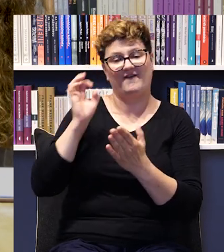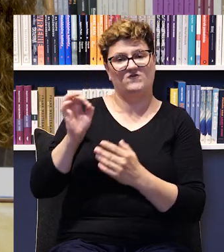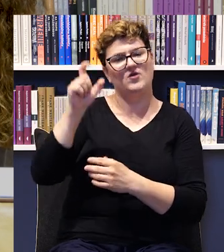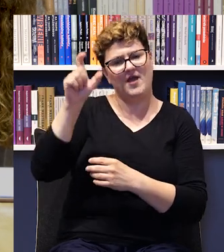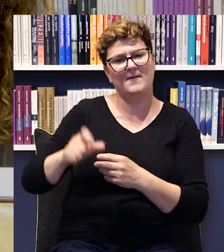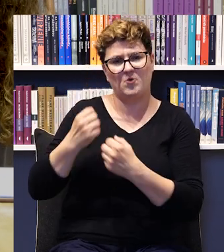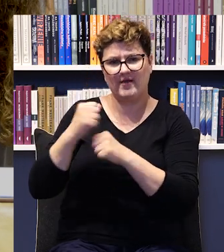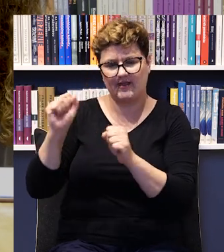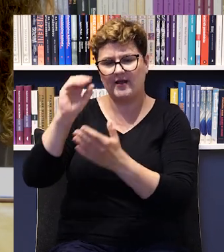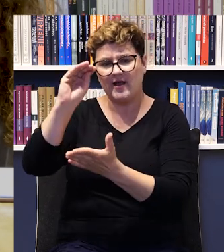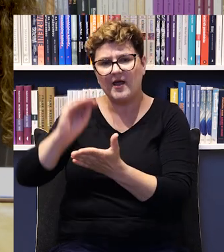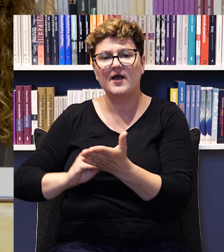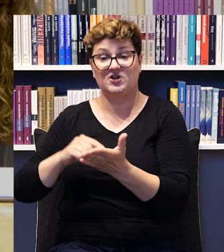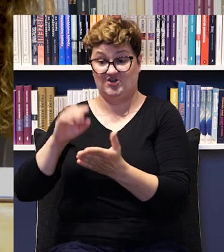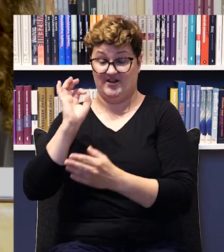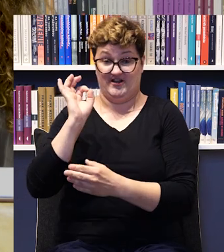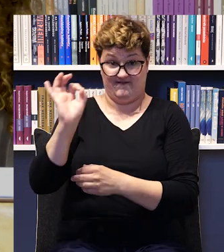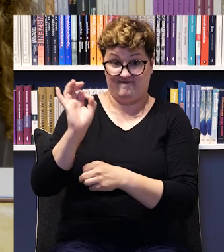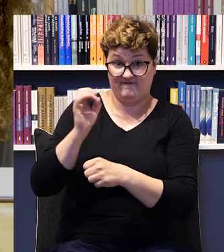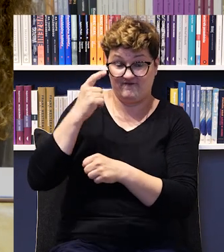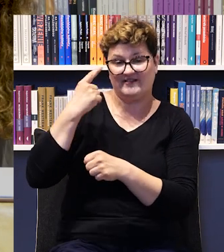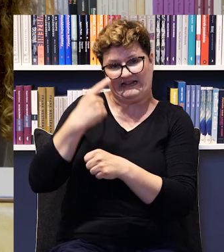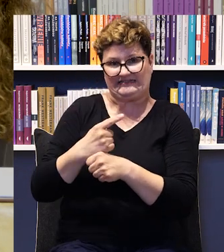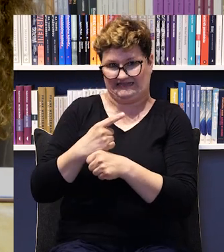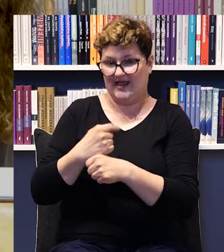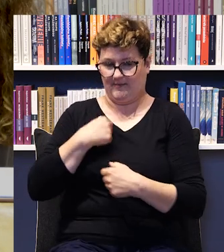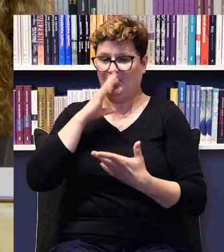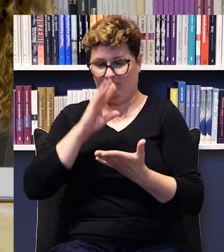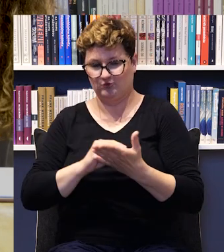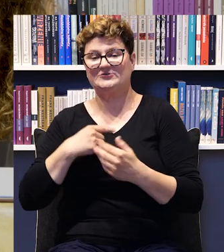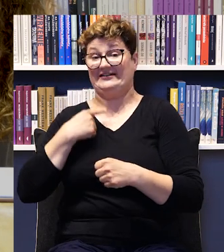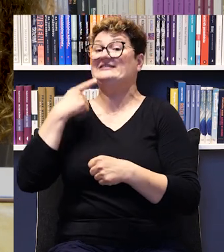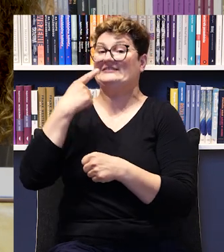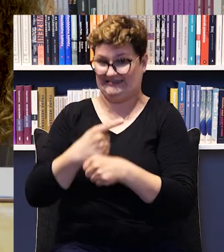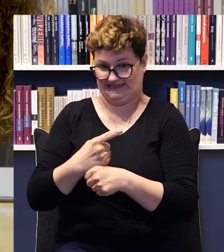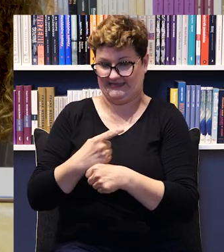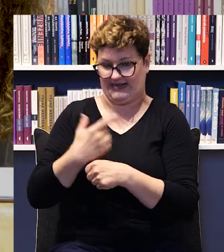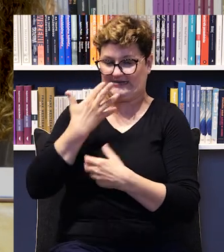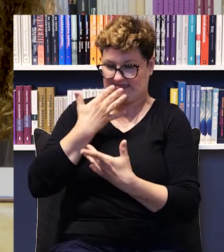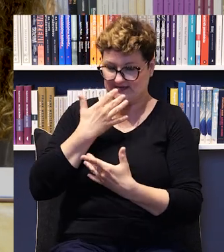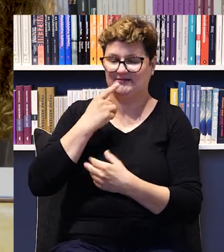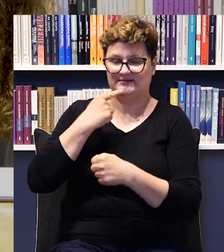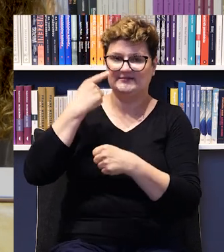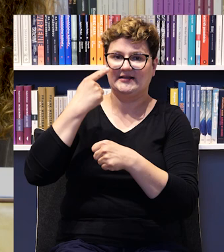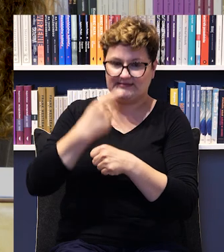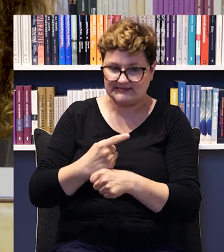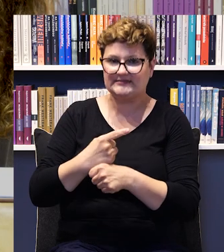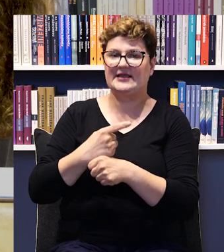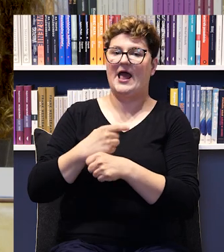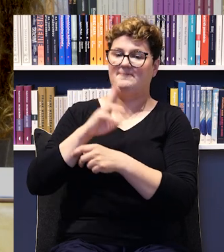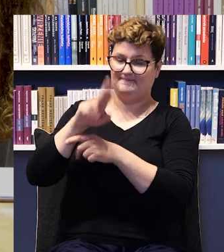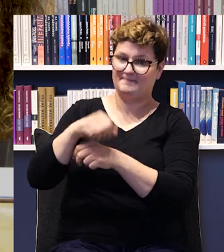bohaterki, czy decyzja, powtórzę, decyzja wolicjonalna na